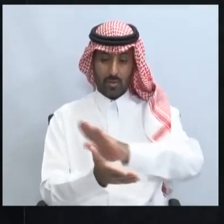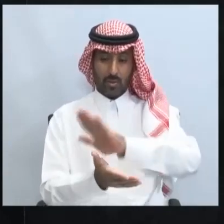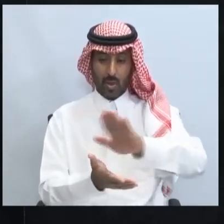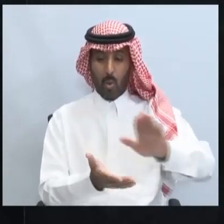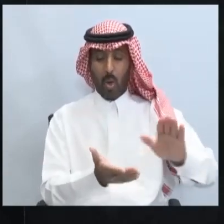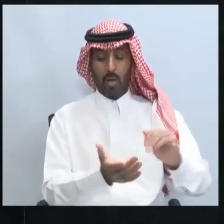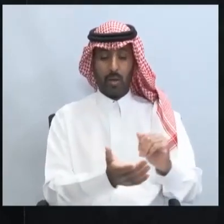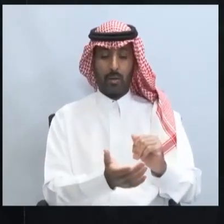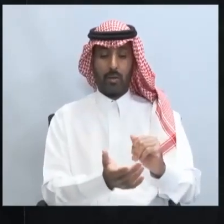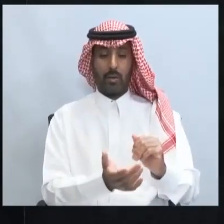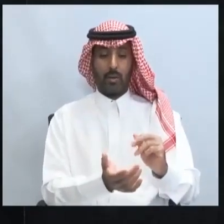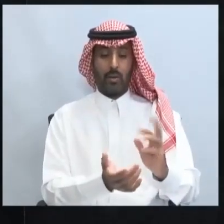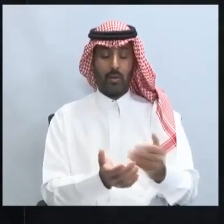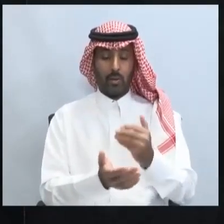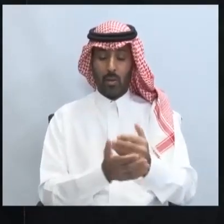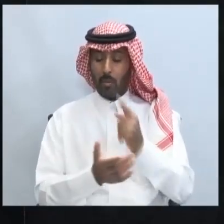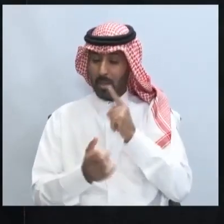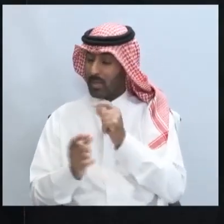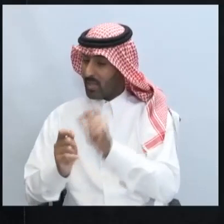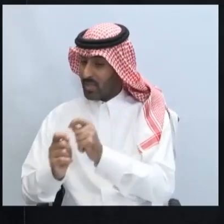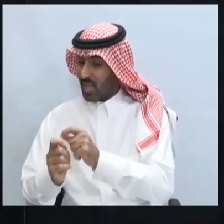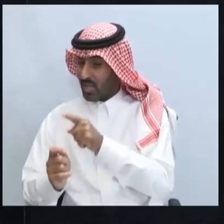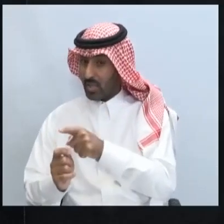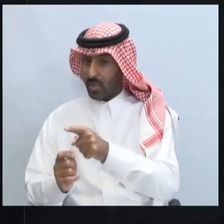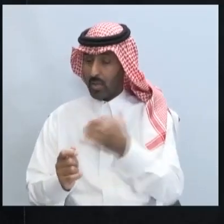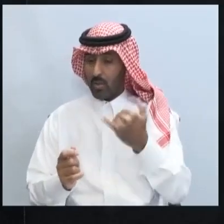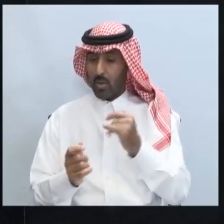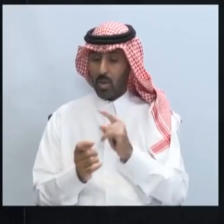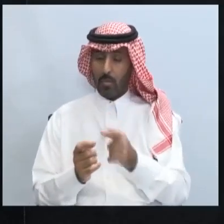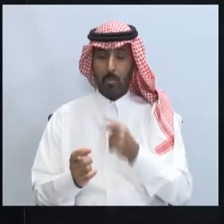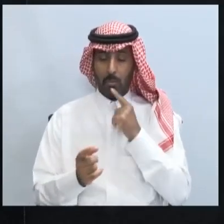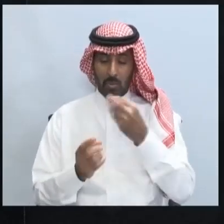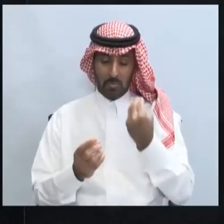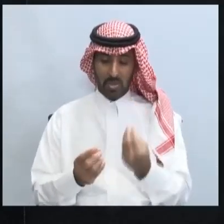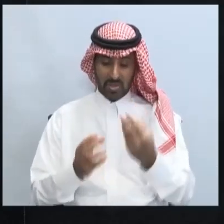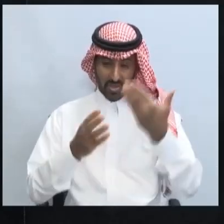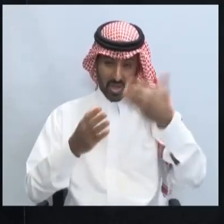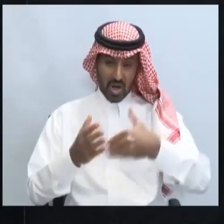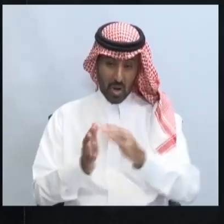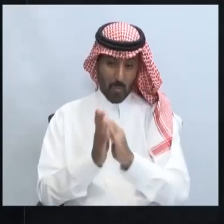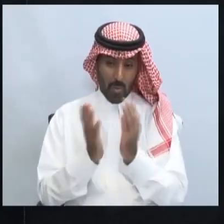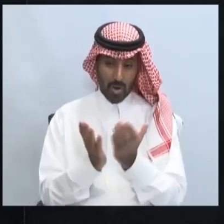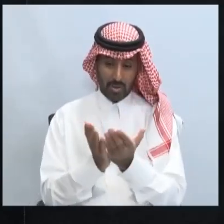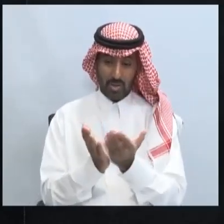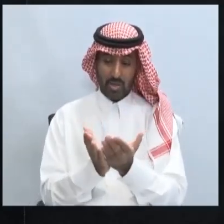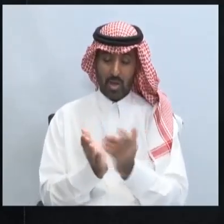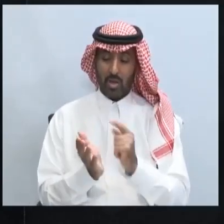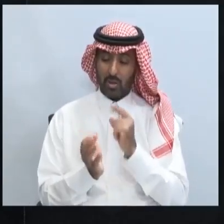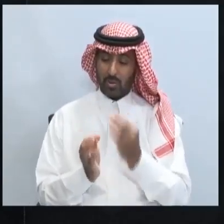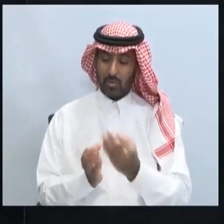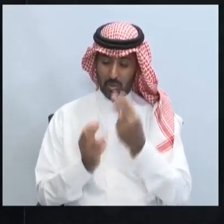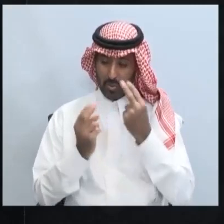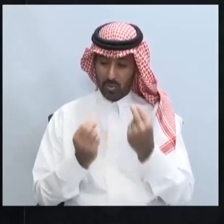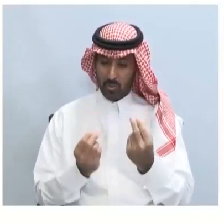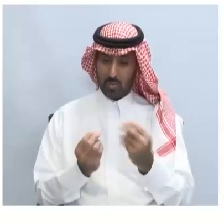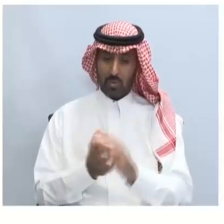اوراق ربما تقومون بالتناص على ذلك المهم ان تخرج المدرسه بشكل جميل ورائع ومرتب